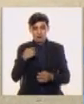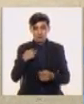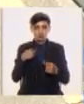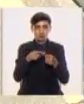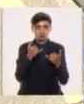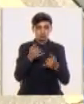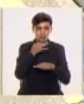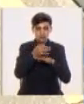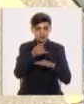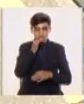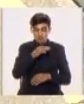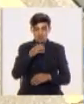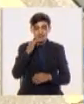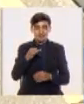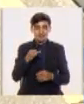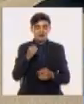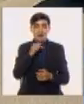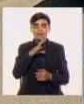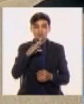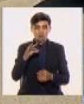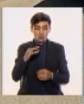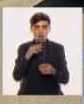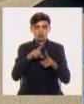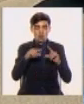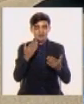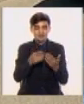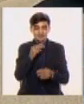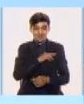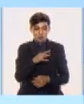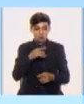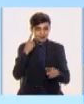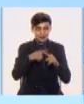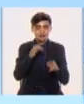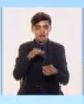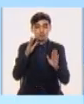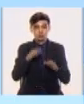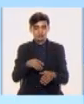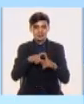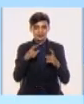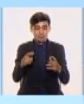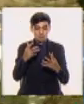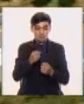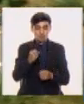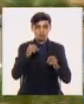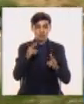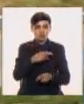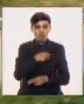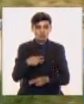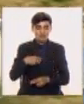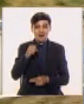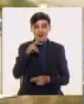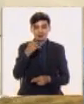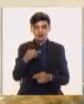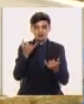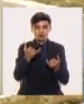не могу. Представители автошкол предложили свое решение. Если не работает техника, пусть экзамены принимает комиссия. Андрею